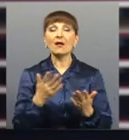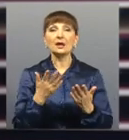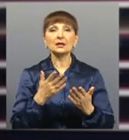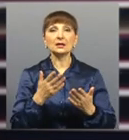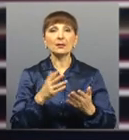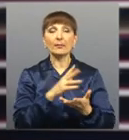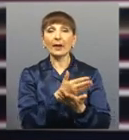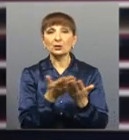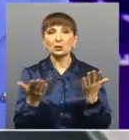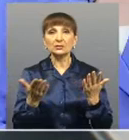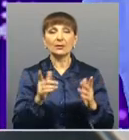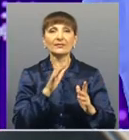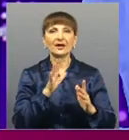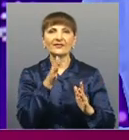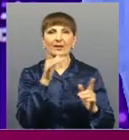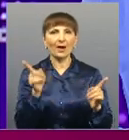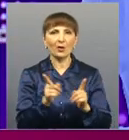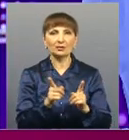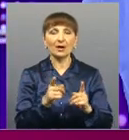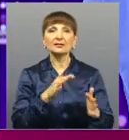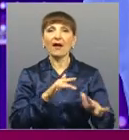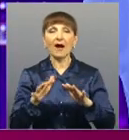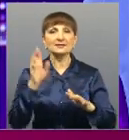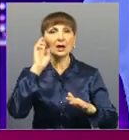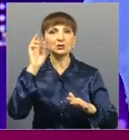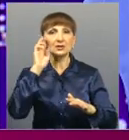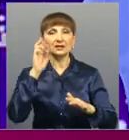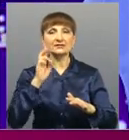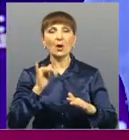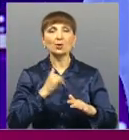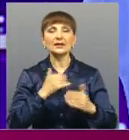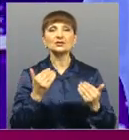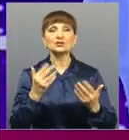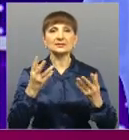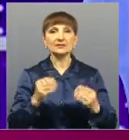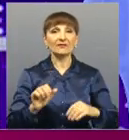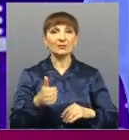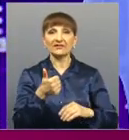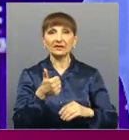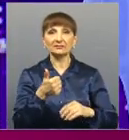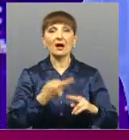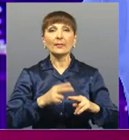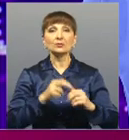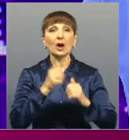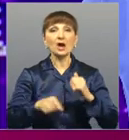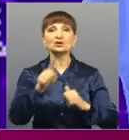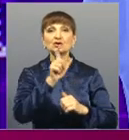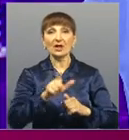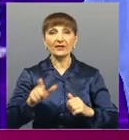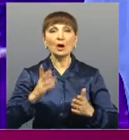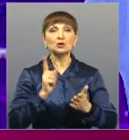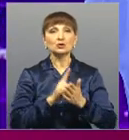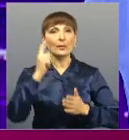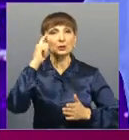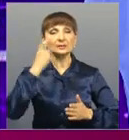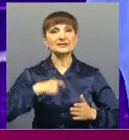продукты, как правило, бывают ограниченные. Такие акции от государства у нас на сегодняшний день впервые. Поэтому каждый покупатель должен подумать